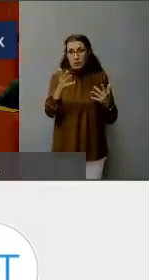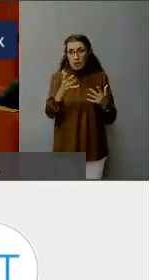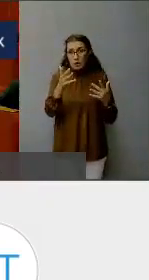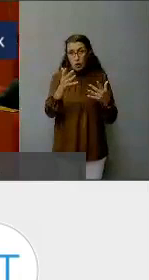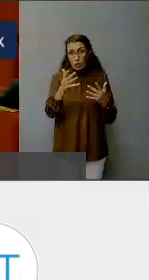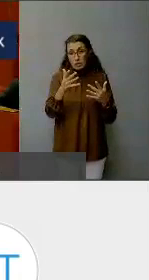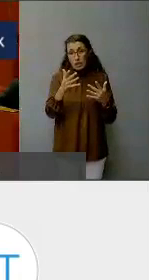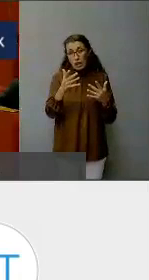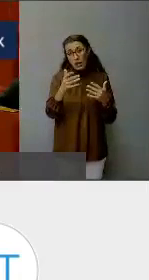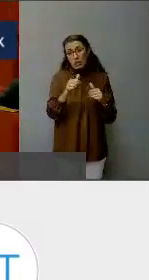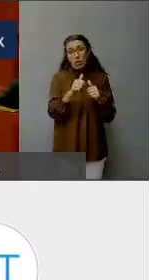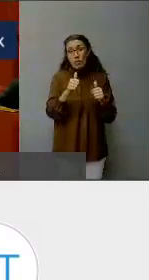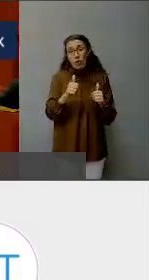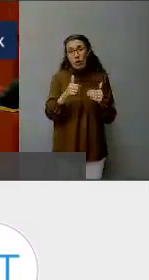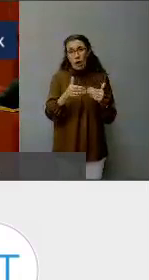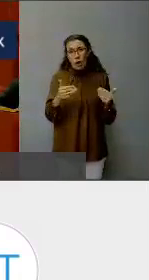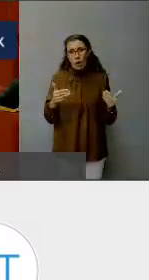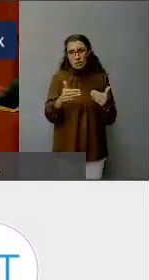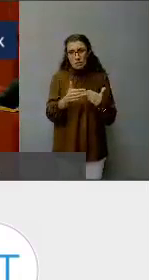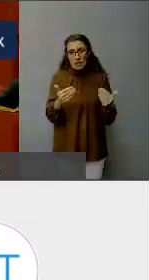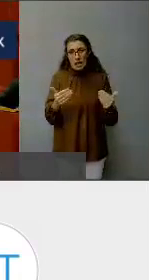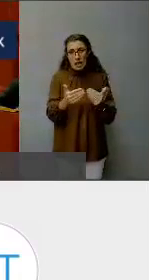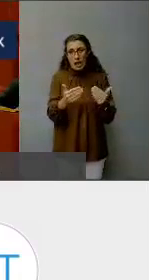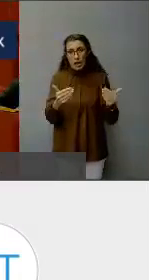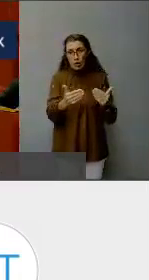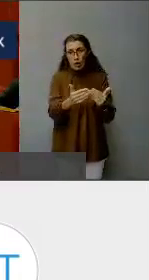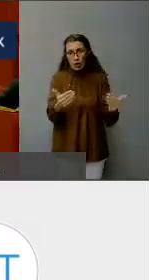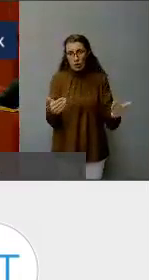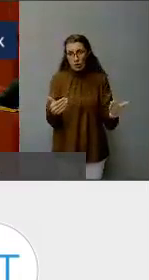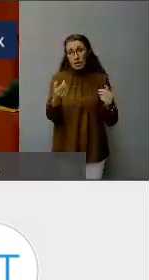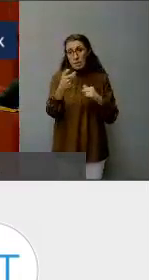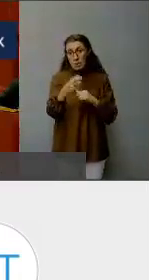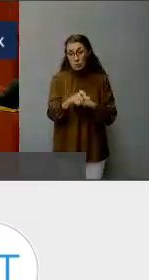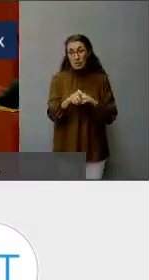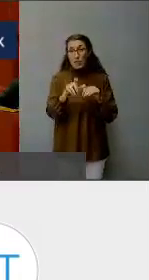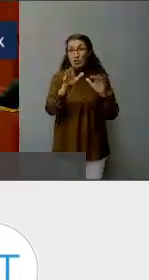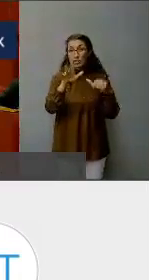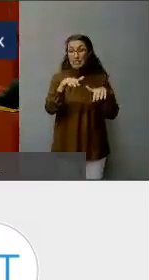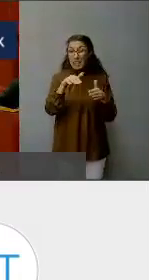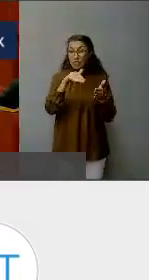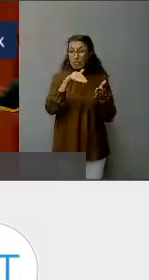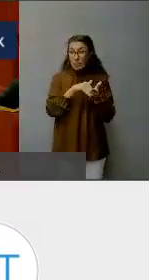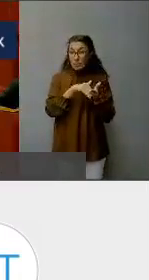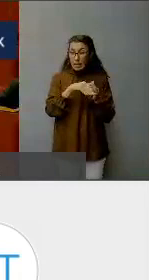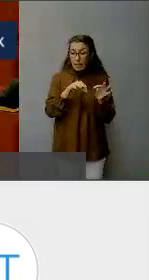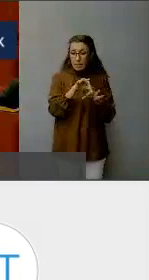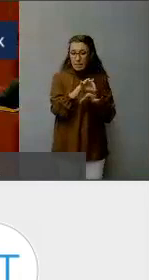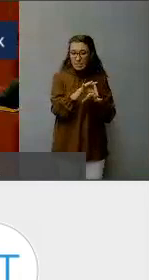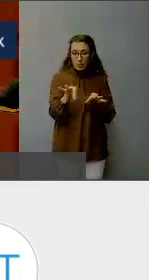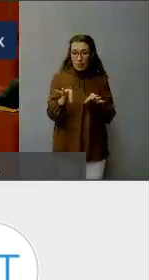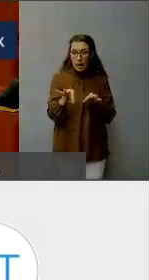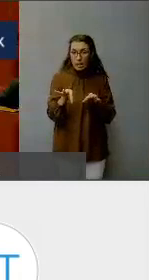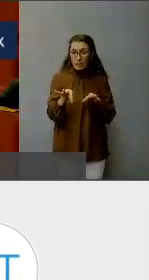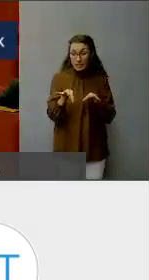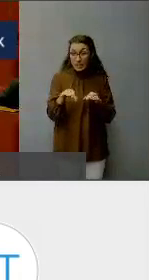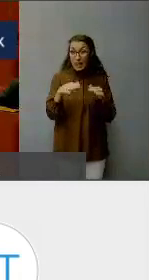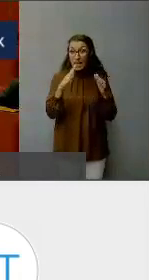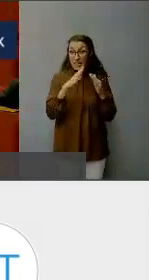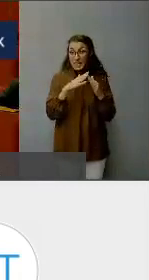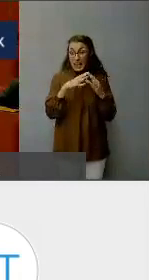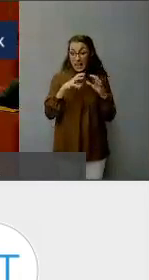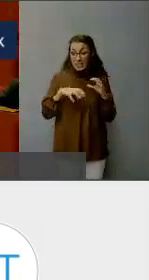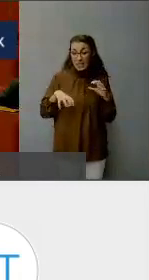perché possiamo dire e 10 mila metri quadri di nuove residenze a vesima sono un oggettivo